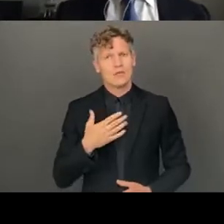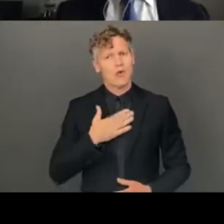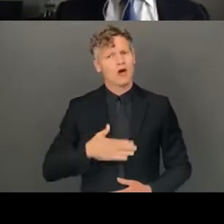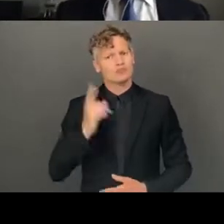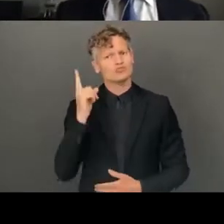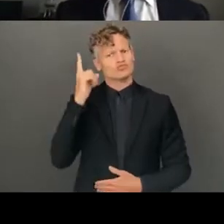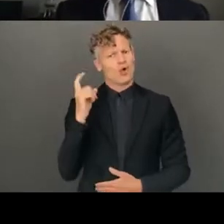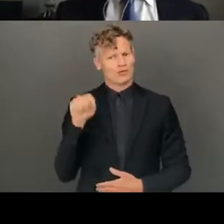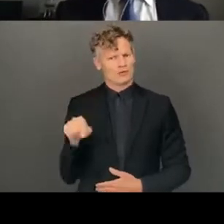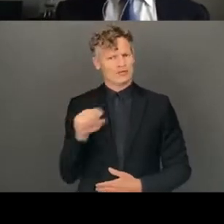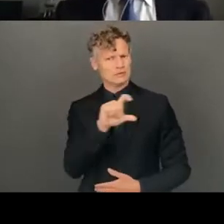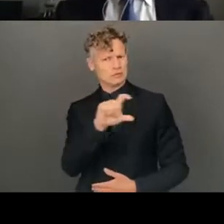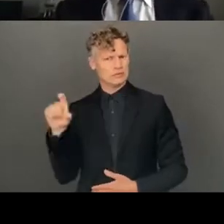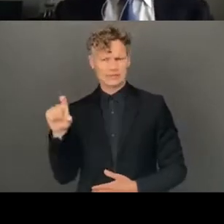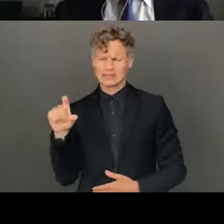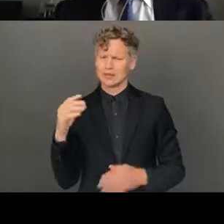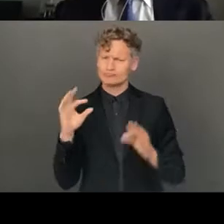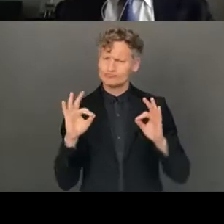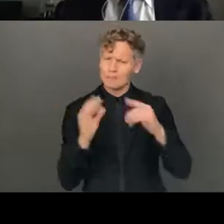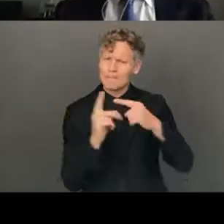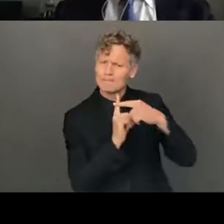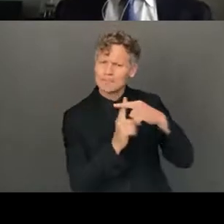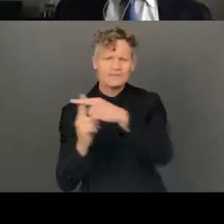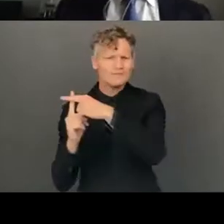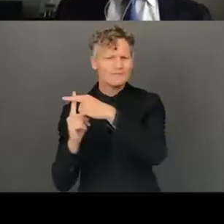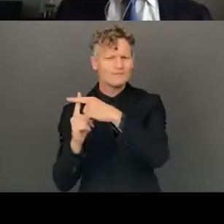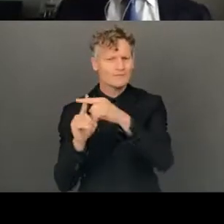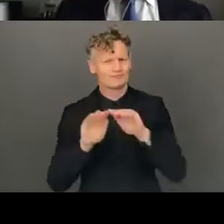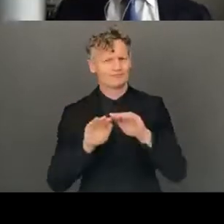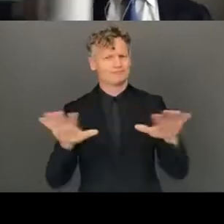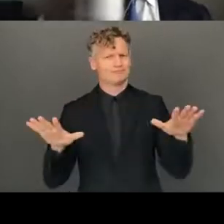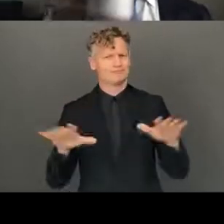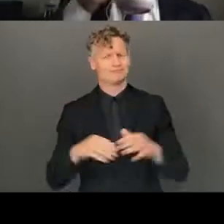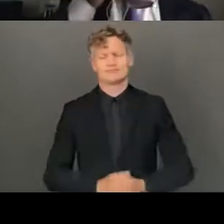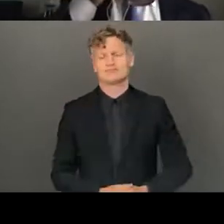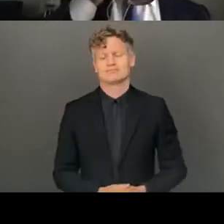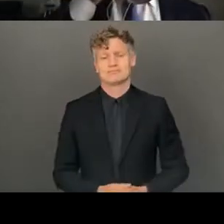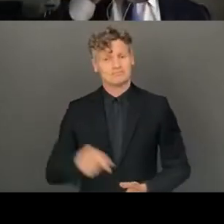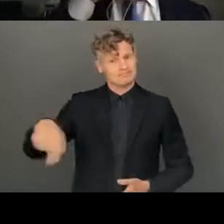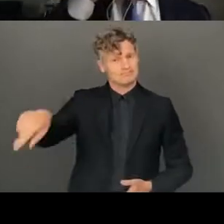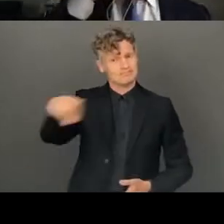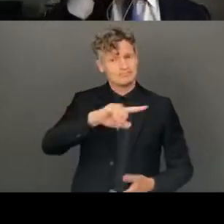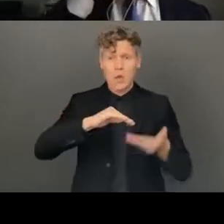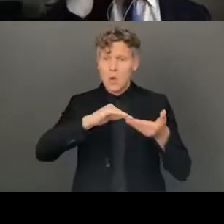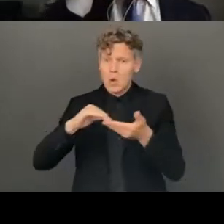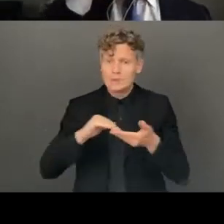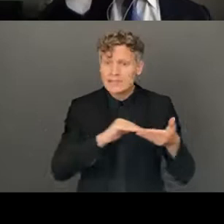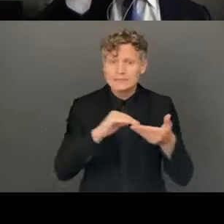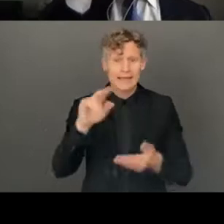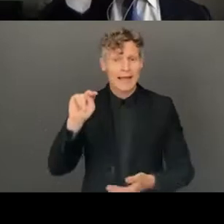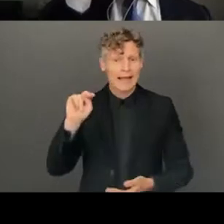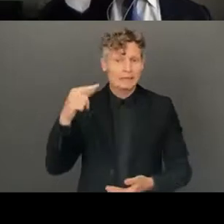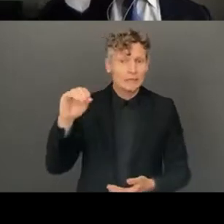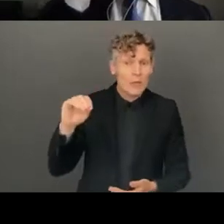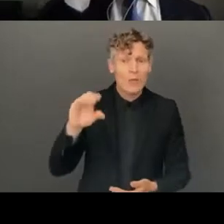handicapées et de démarrer cette semaine très importante avec vous toutes et tous. La société civile est un partenaire important à